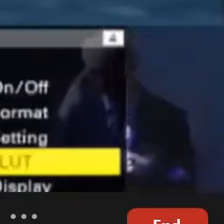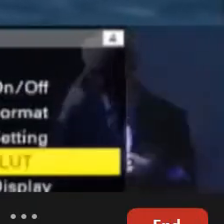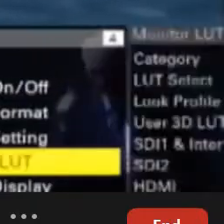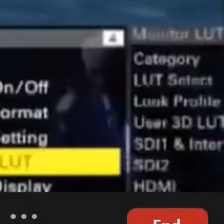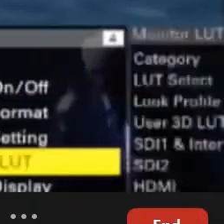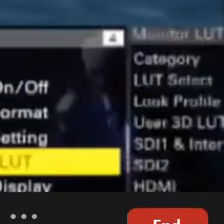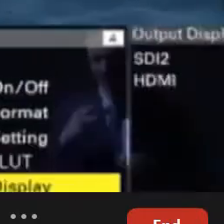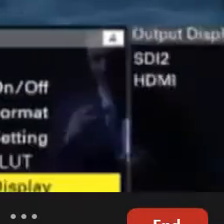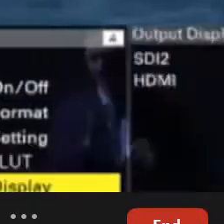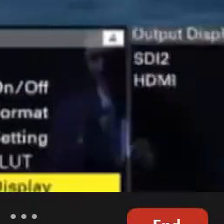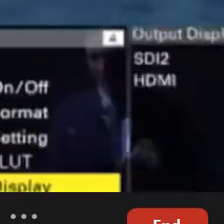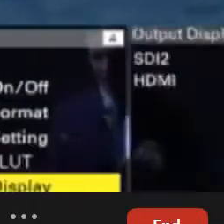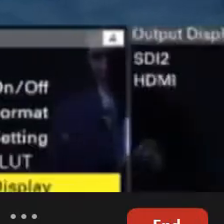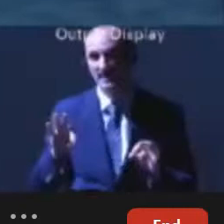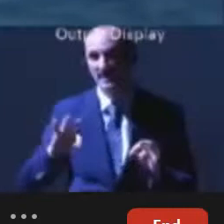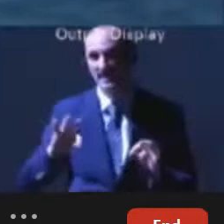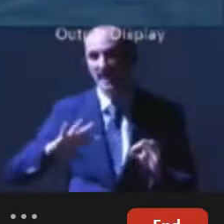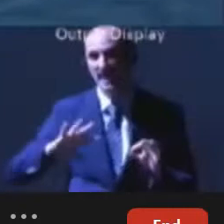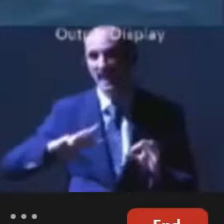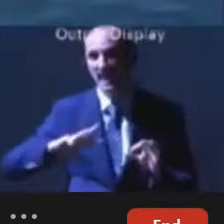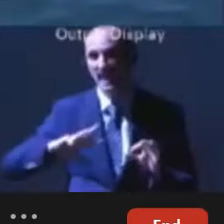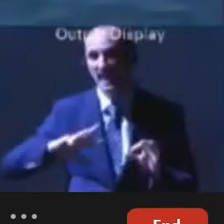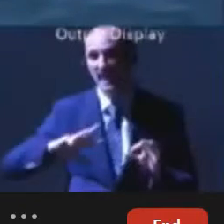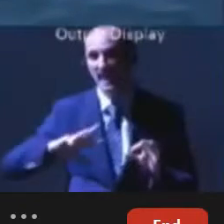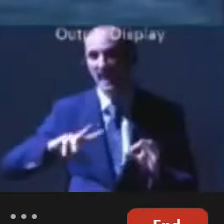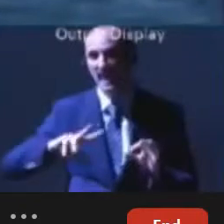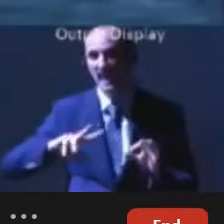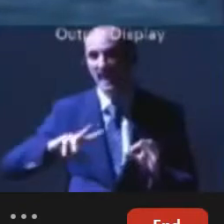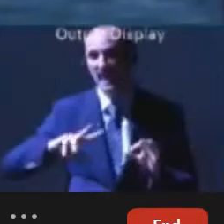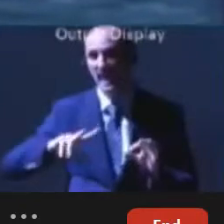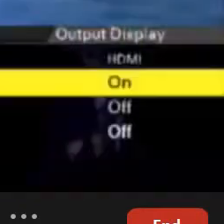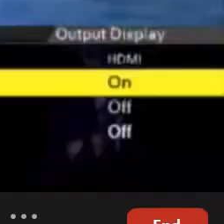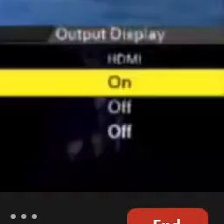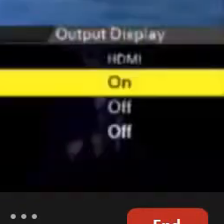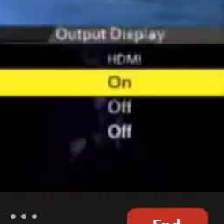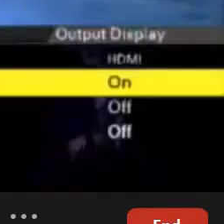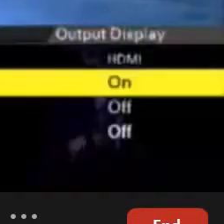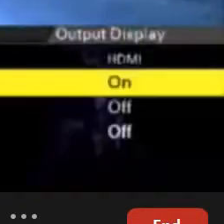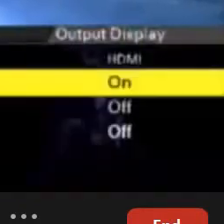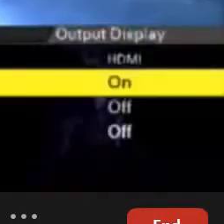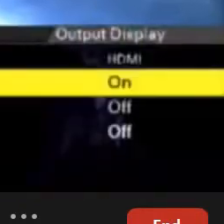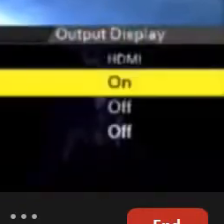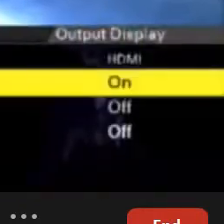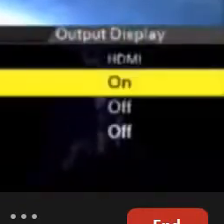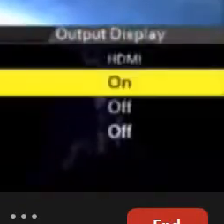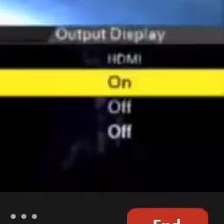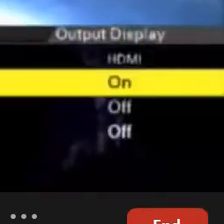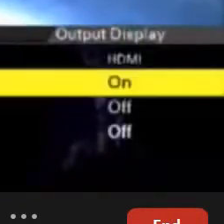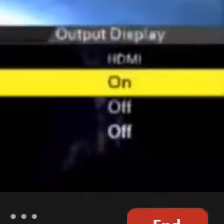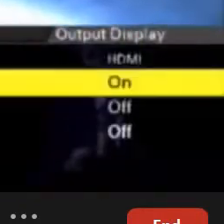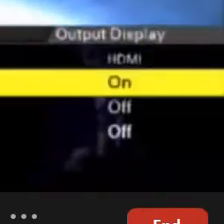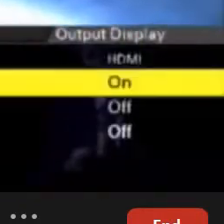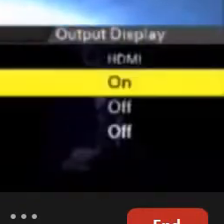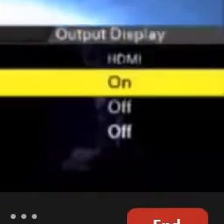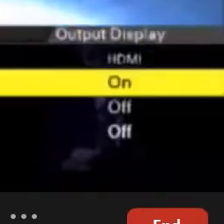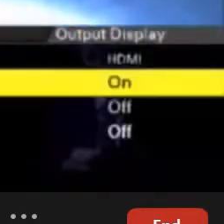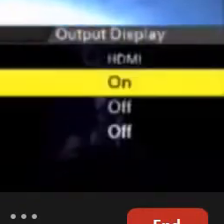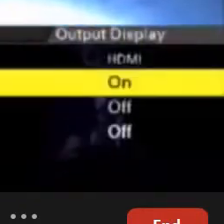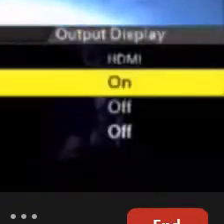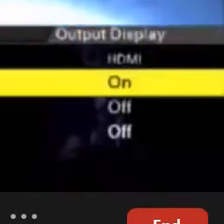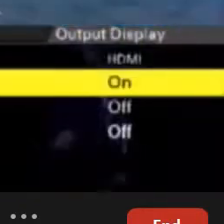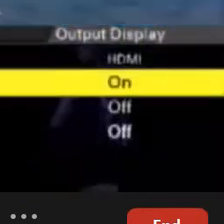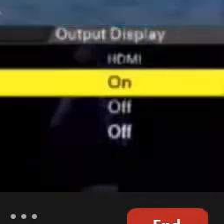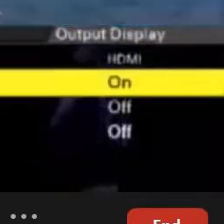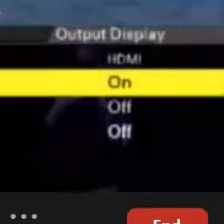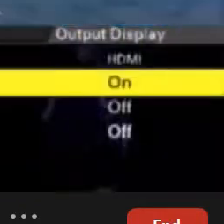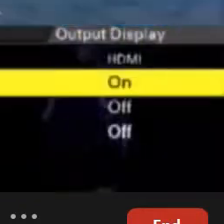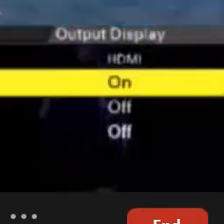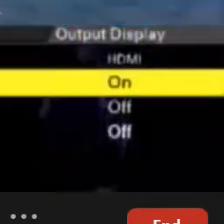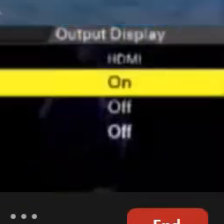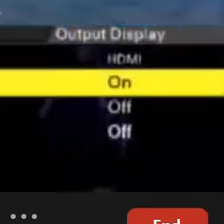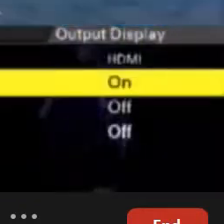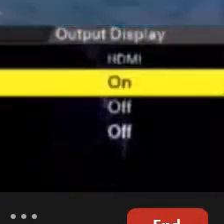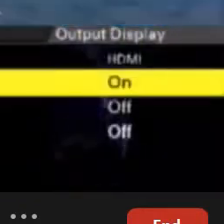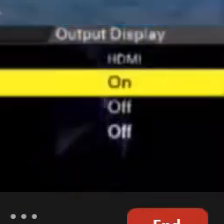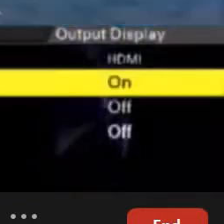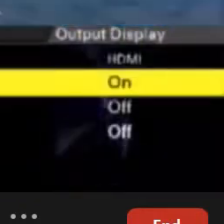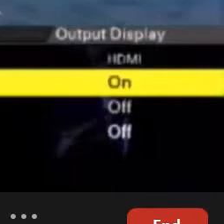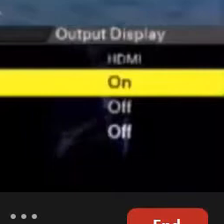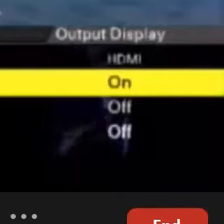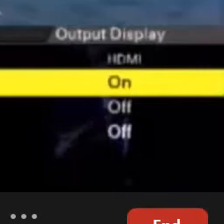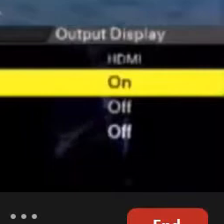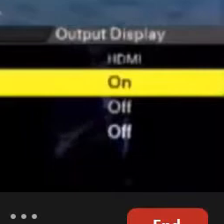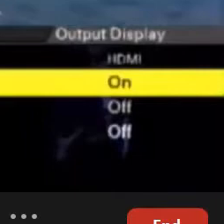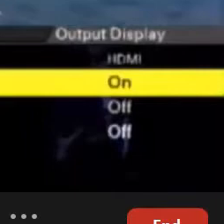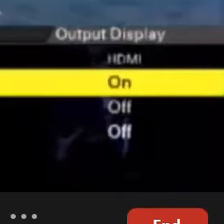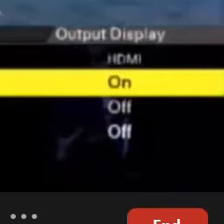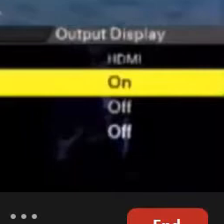Và những cái nhà tay chơi lớn ở trong lĩnh vực tài chính thì họ sẵn sàng, họ sẽ giết heo và họ sẽ